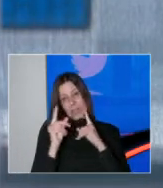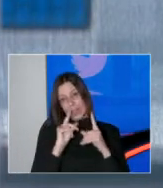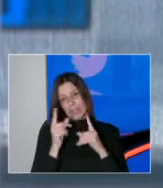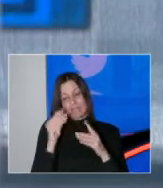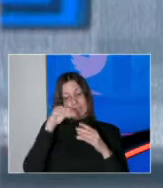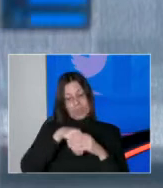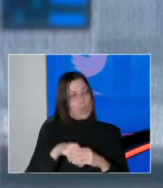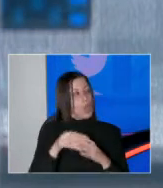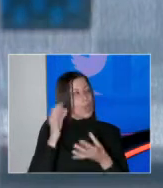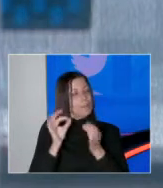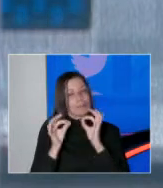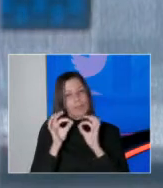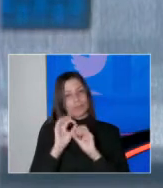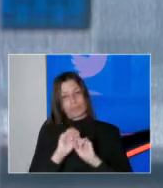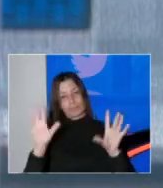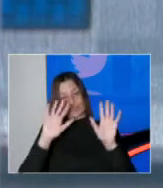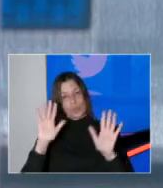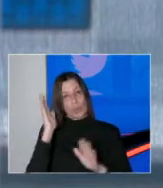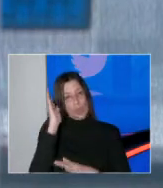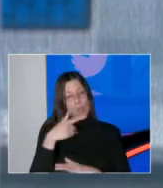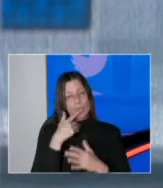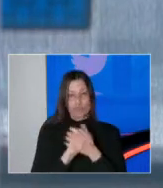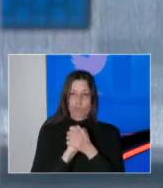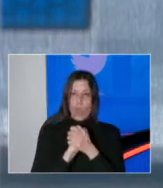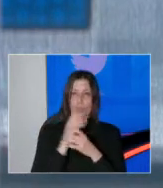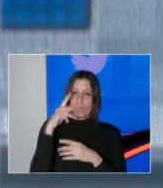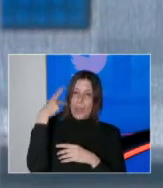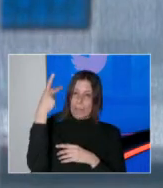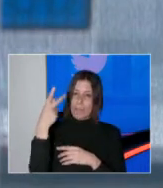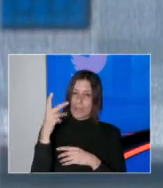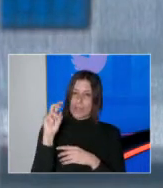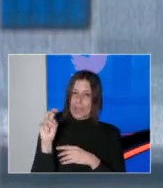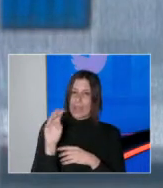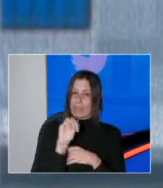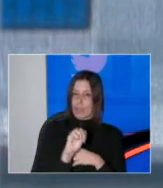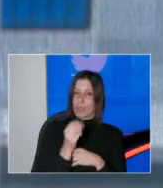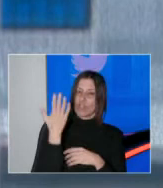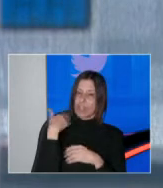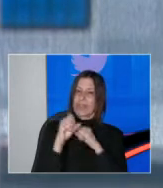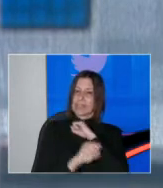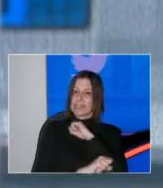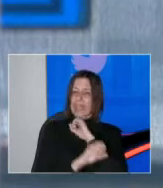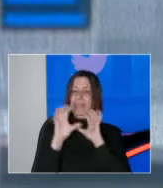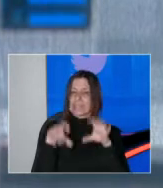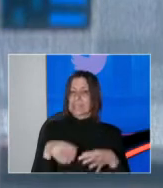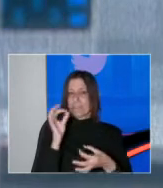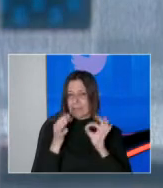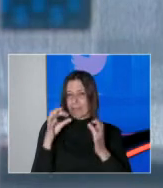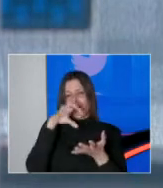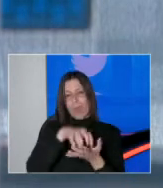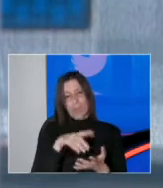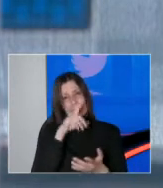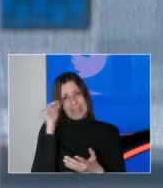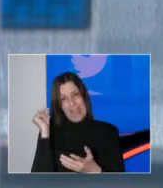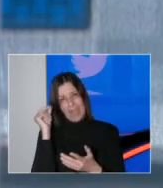בבתי המשפט יועברו בשידור חי? אומרים עכשיו שלום לפרופסור עודד מודריק, לשעבר סגן נשיא בית המשפט המחוזי בתל